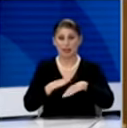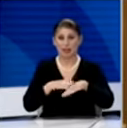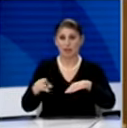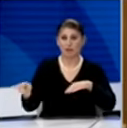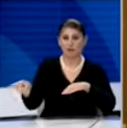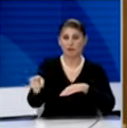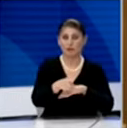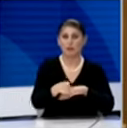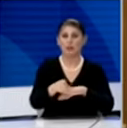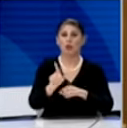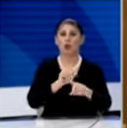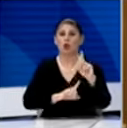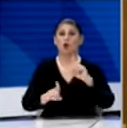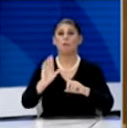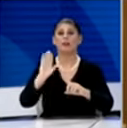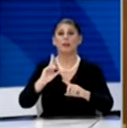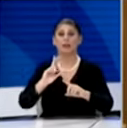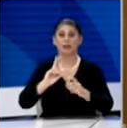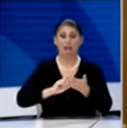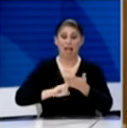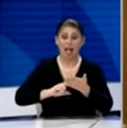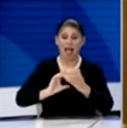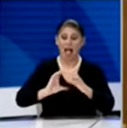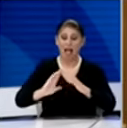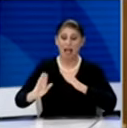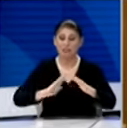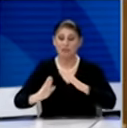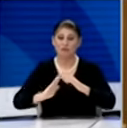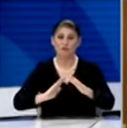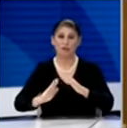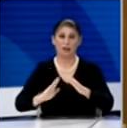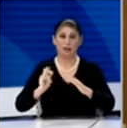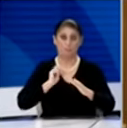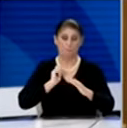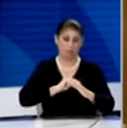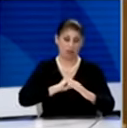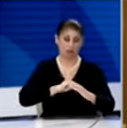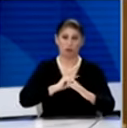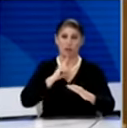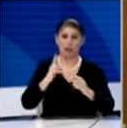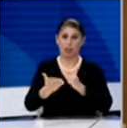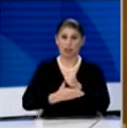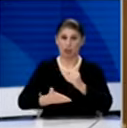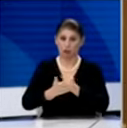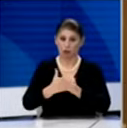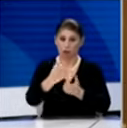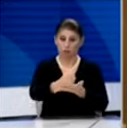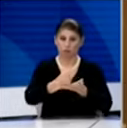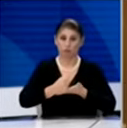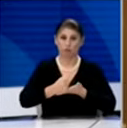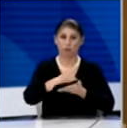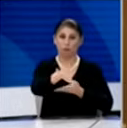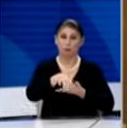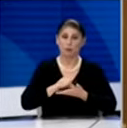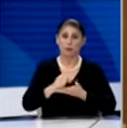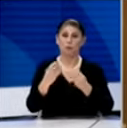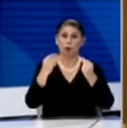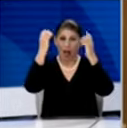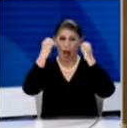που δεν έχουν ασφαλίσει τις περιουσίες τους, αλλά και οι αγρότες που έχουν εισπράξει πολλές